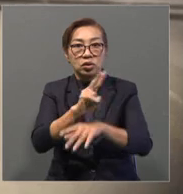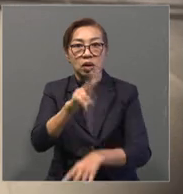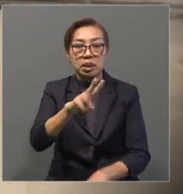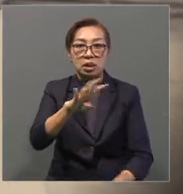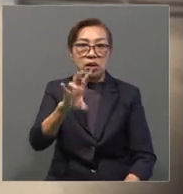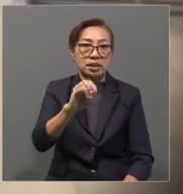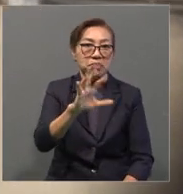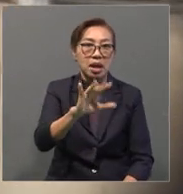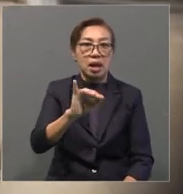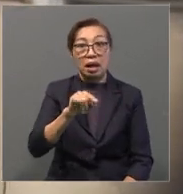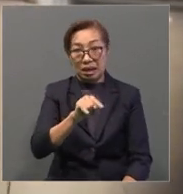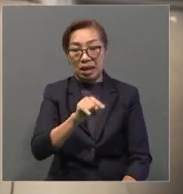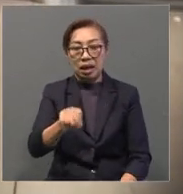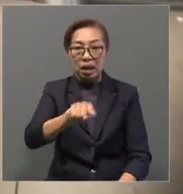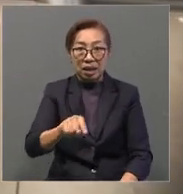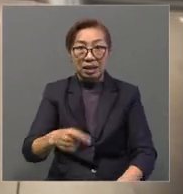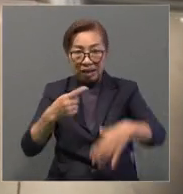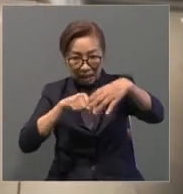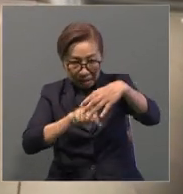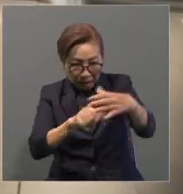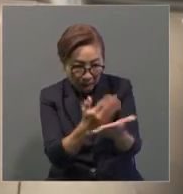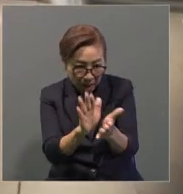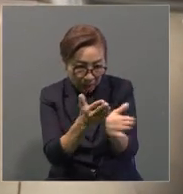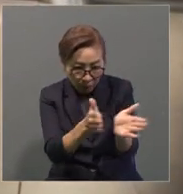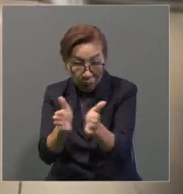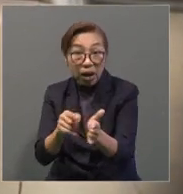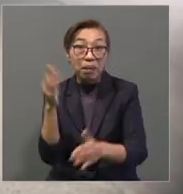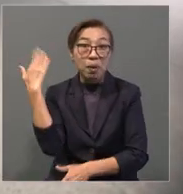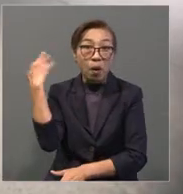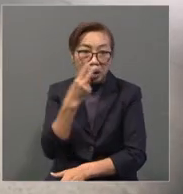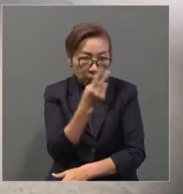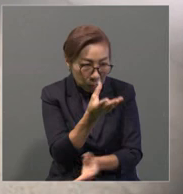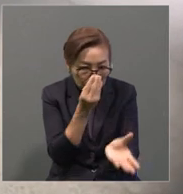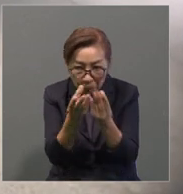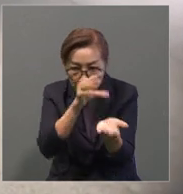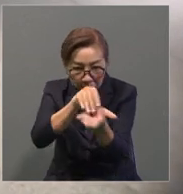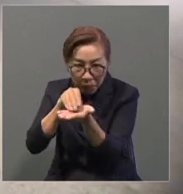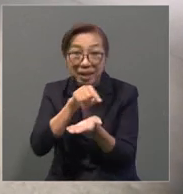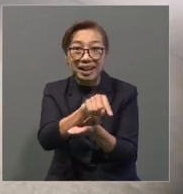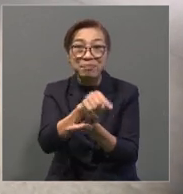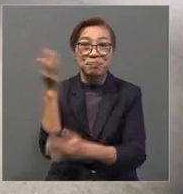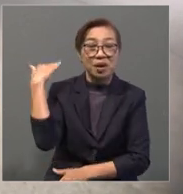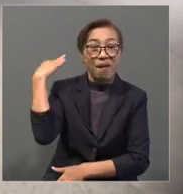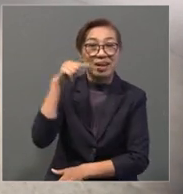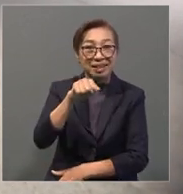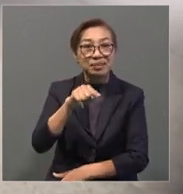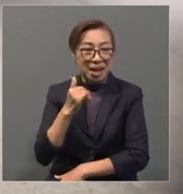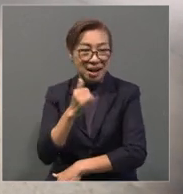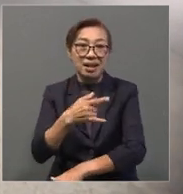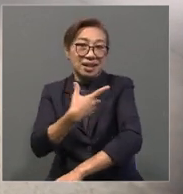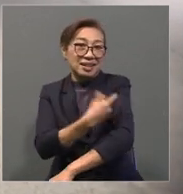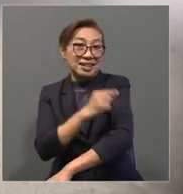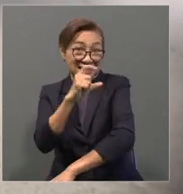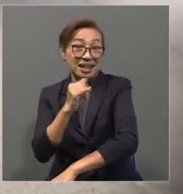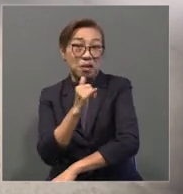ไร่แล้วก็มีพื้นที่ใช้สอยในสถานีกลางที่เราได้เคยไปสัมผัสเคยไปเหยียบกันมาแล้วเนี่ยนะตอนที่เราไปฉีด